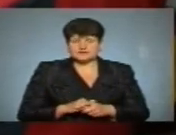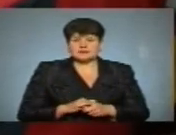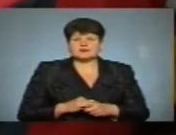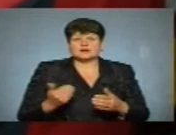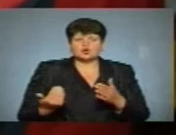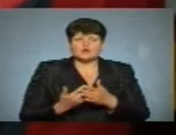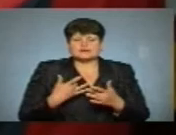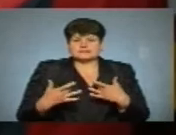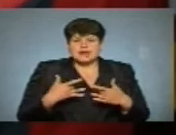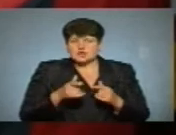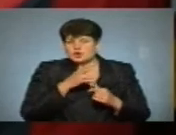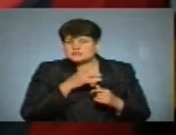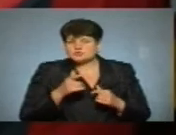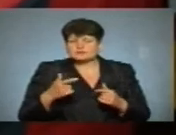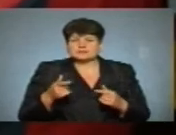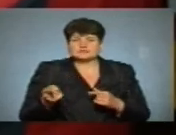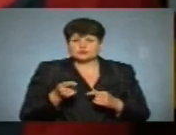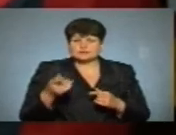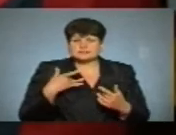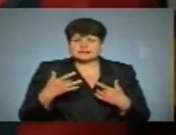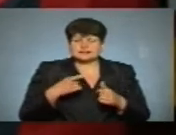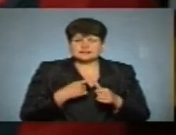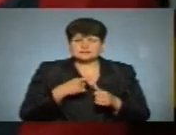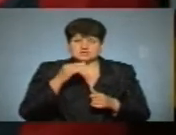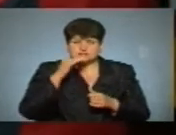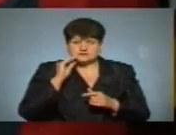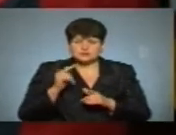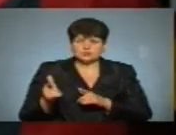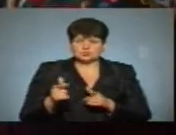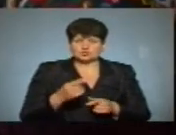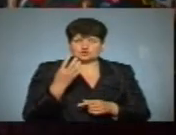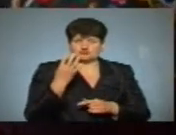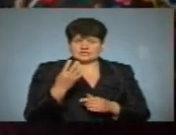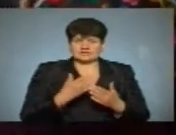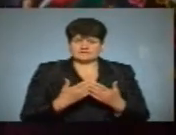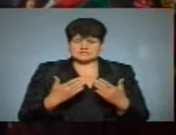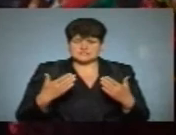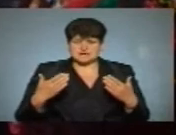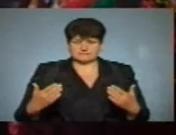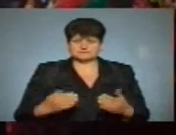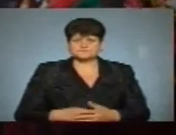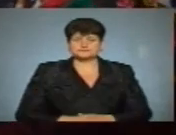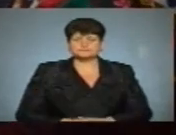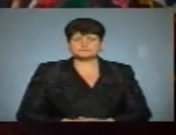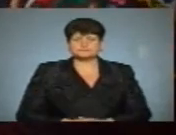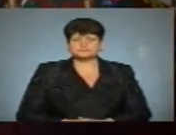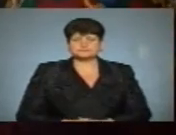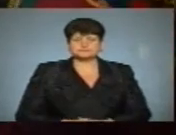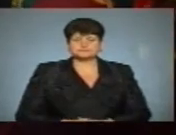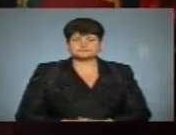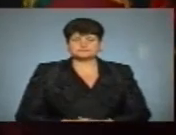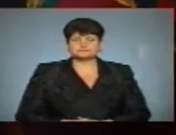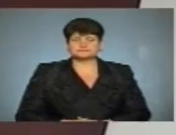сезону Тернопільський драматичний театр імені Тараса Шевченка готує 4 вистави. Анжела Шова, Андрій Прокопів. Новини на